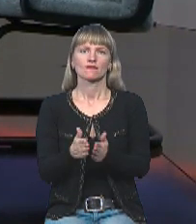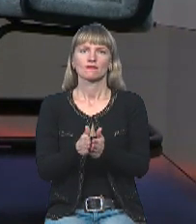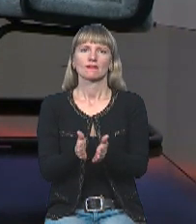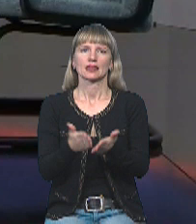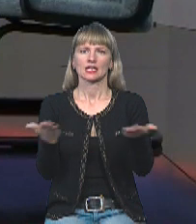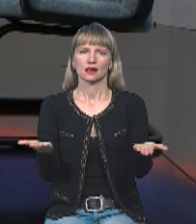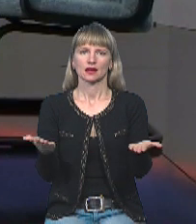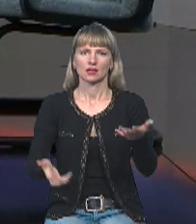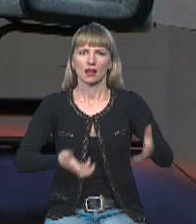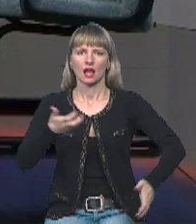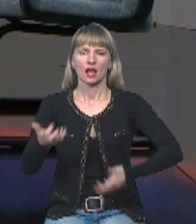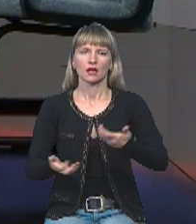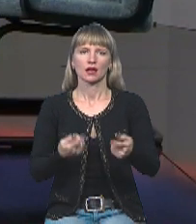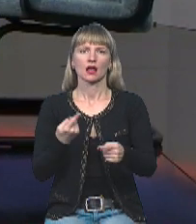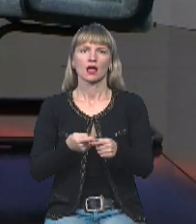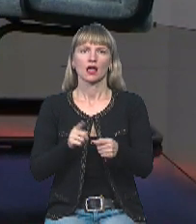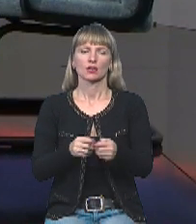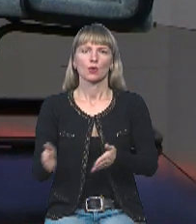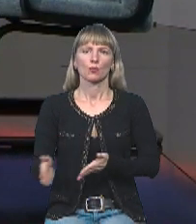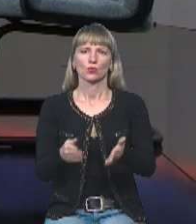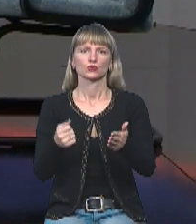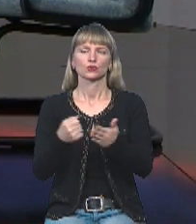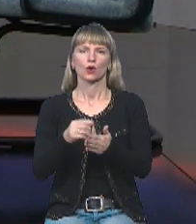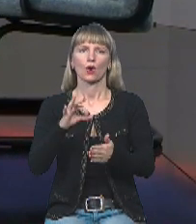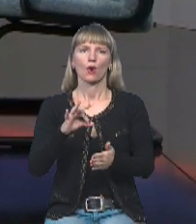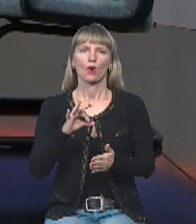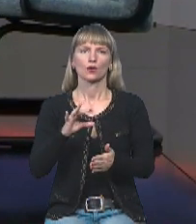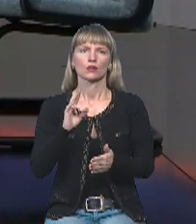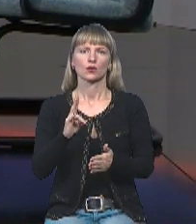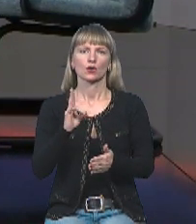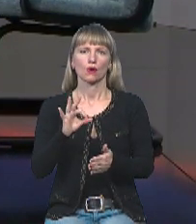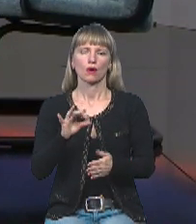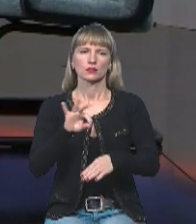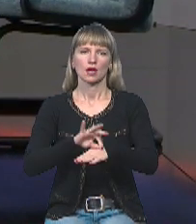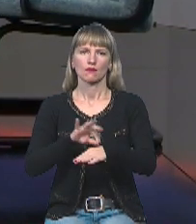кар'єр – це шлях до тотальних онкозахворювань. І ми ще трошки з цього відео